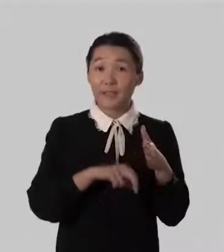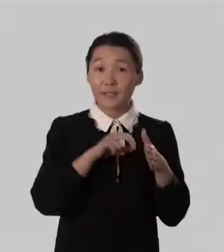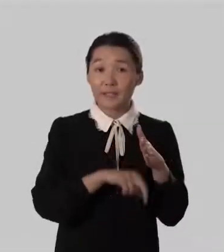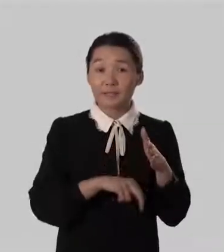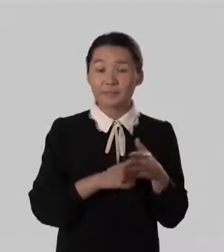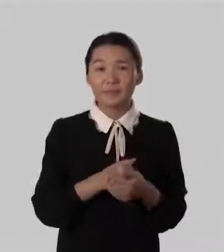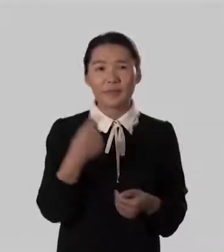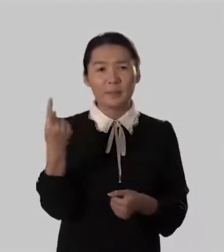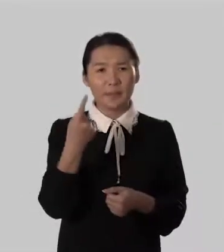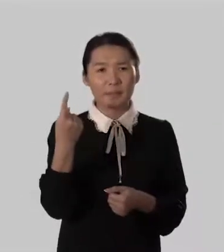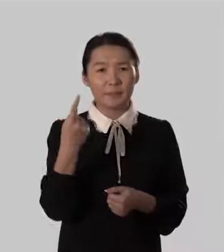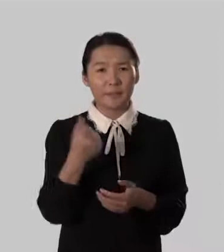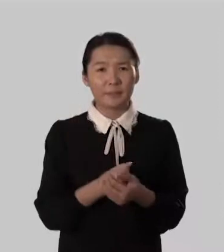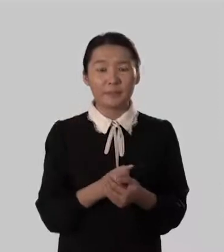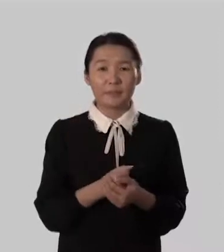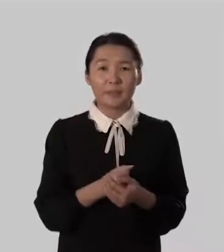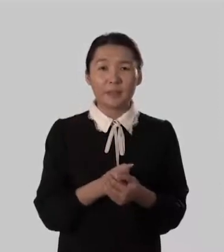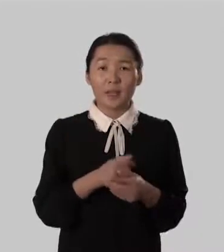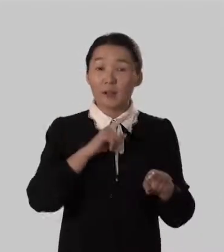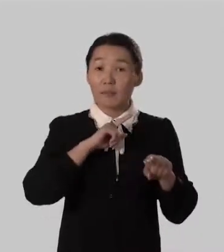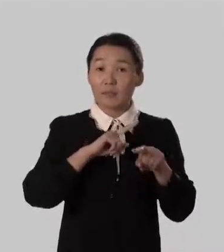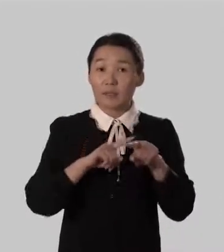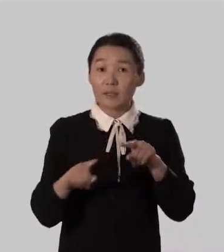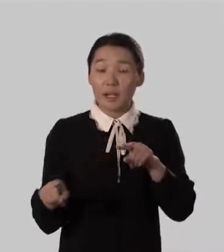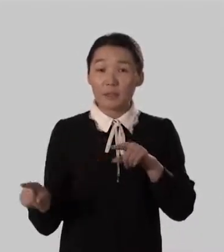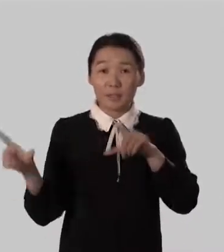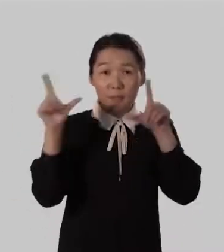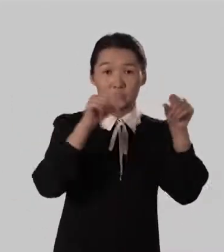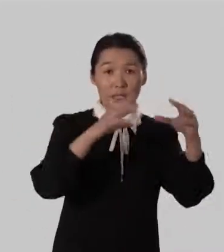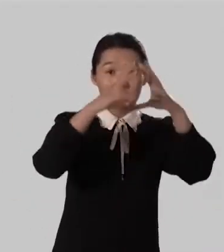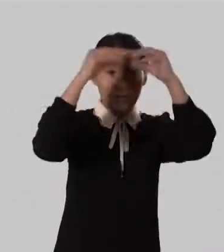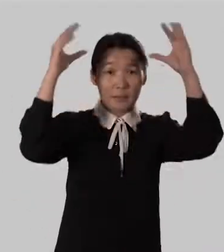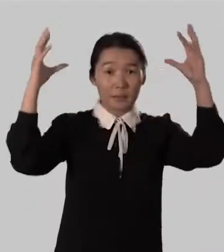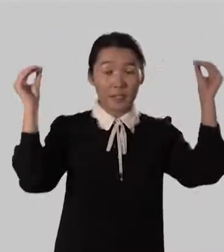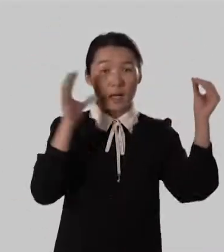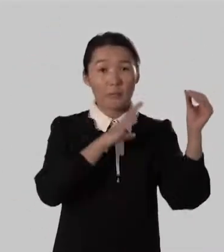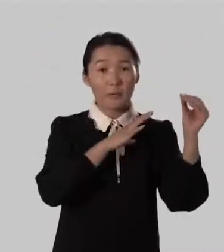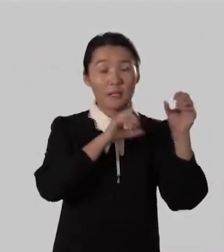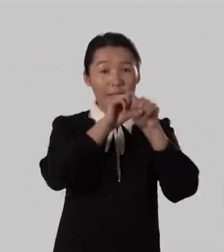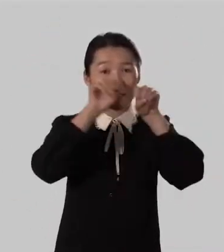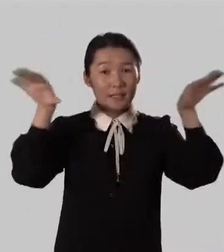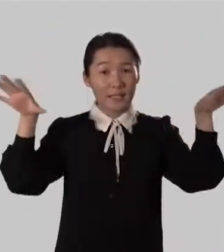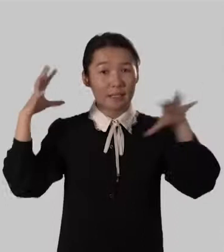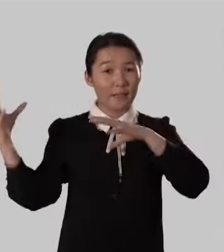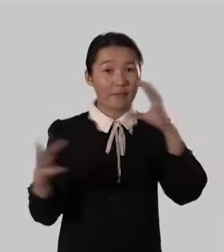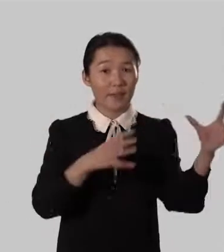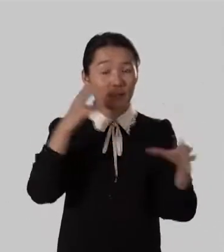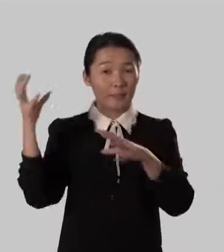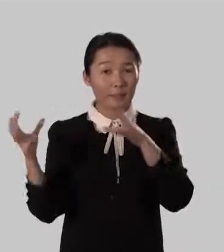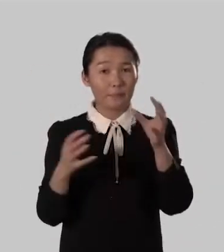проверьте первое внезапно набежавшие облака были рассеяны петра